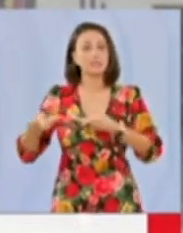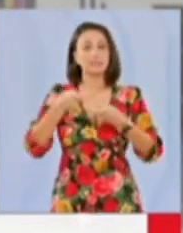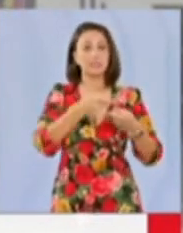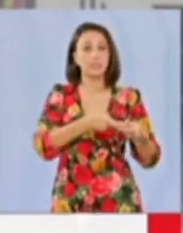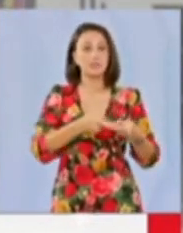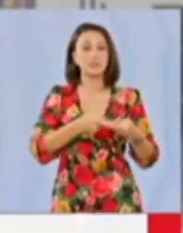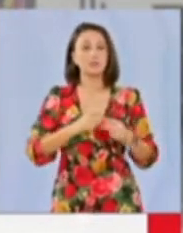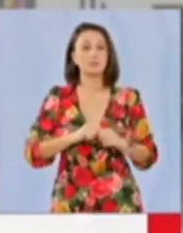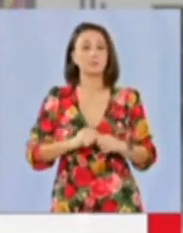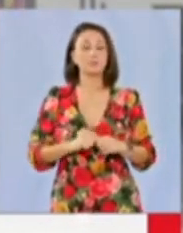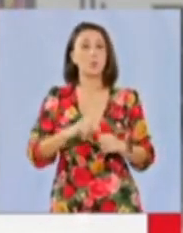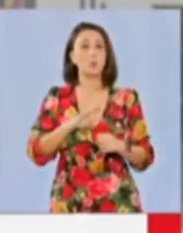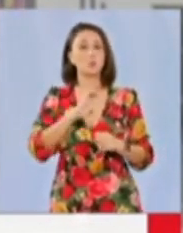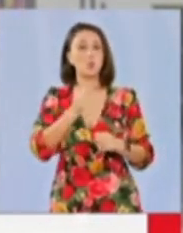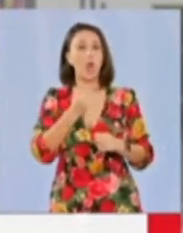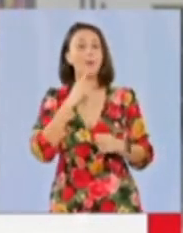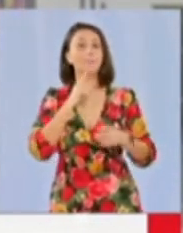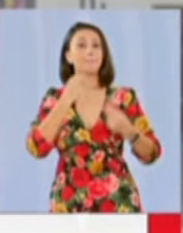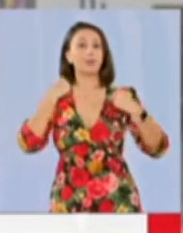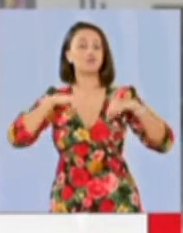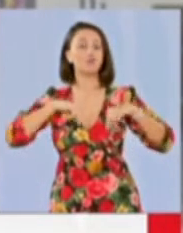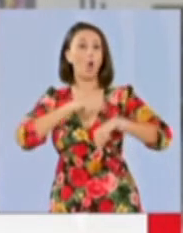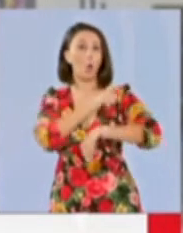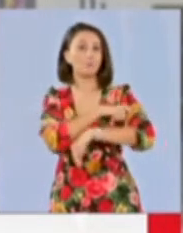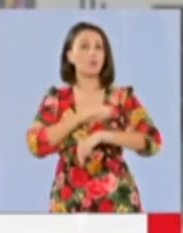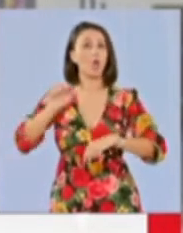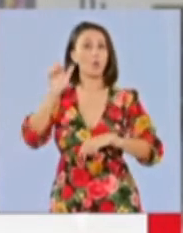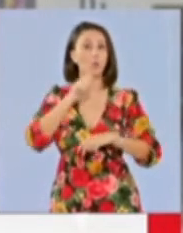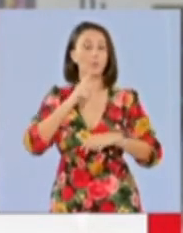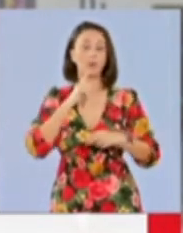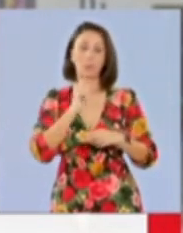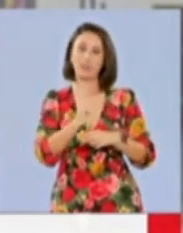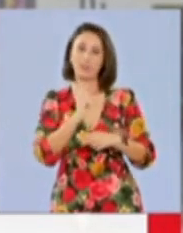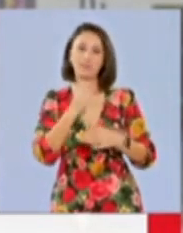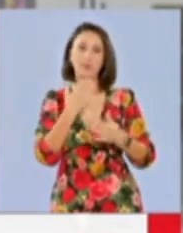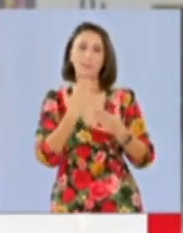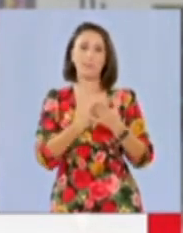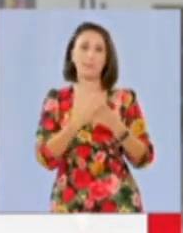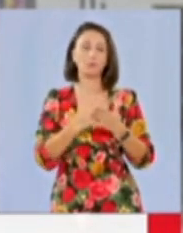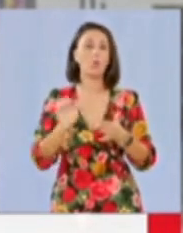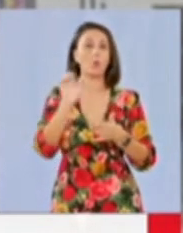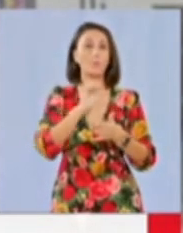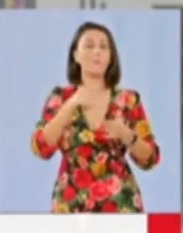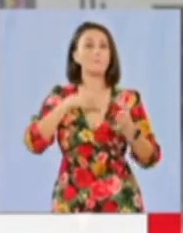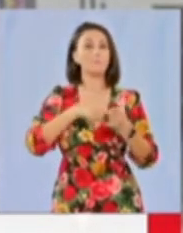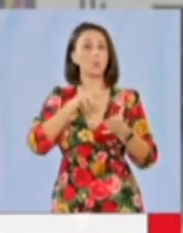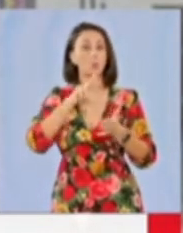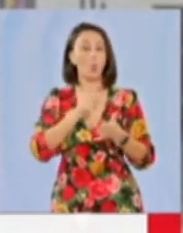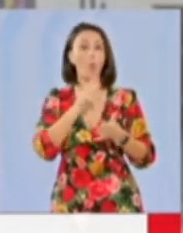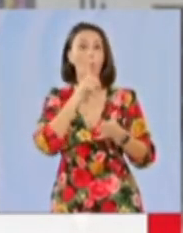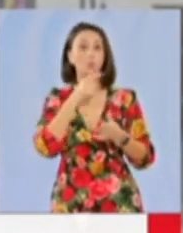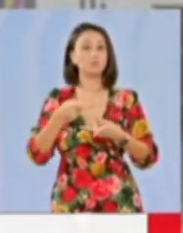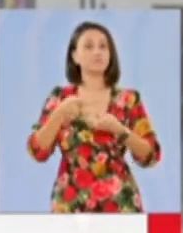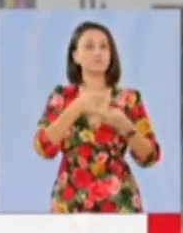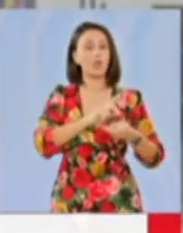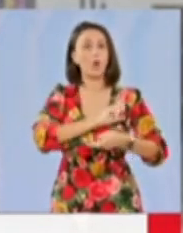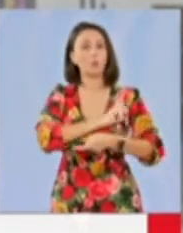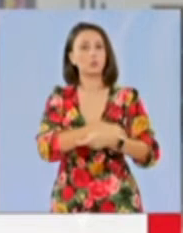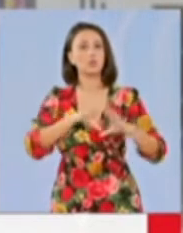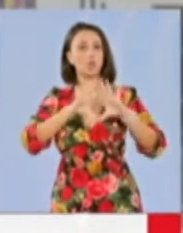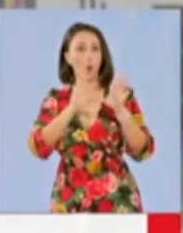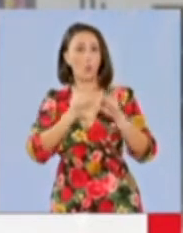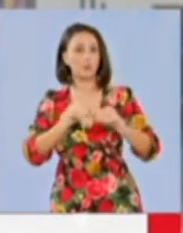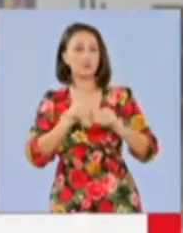sursă la fundal la an președinta comisiei europene pentru interviu pentru Calea Europeană punct ro în care a îndemnat autoritățile din România